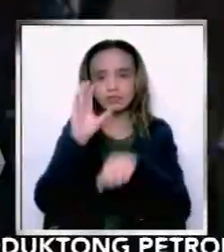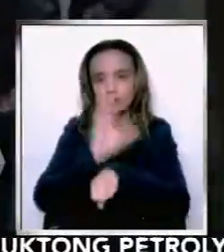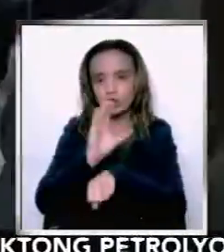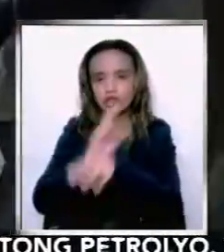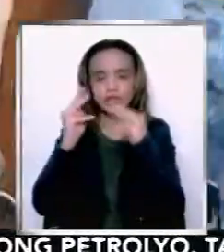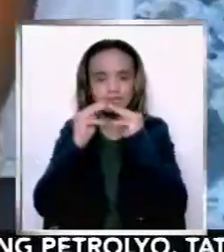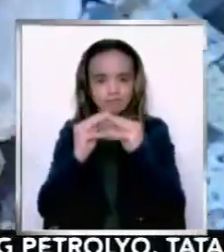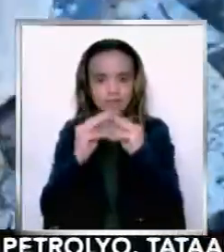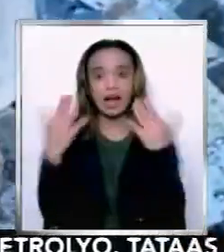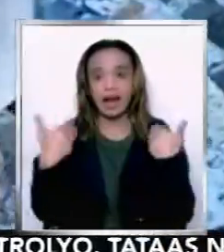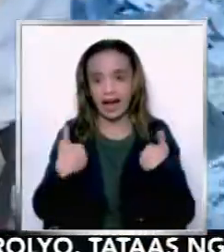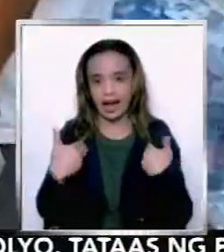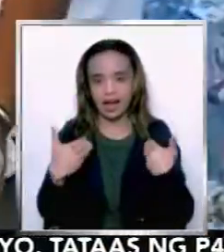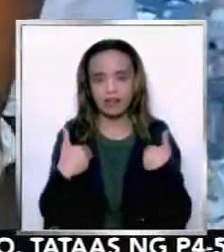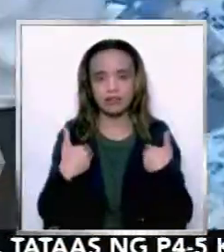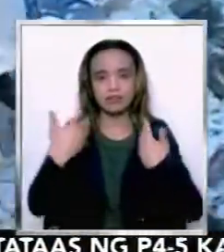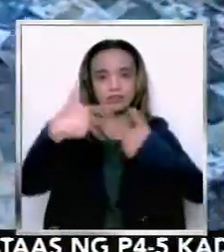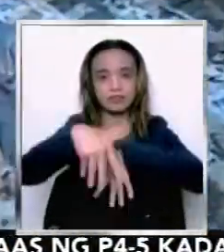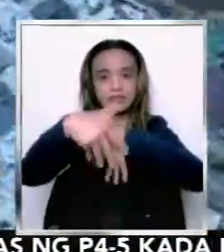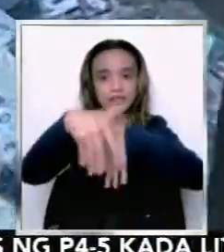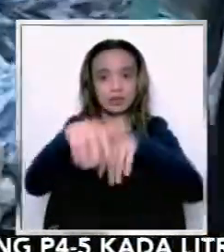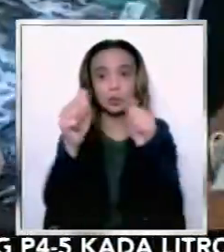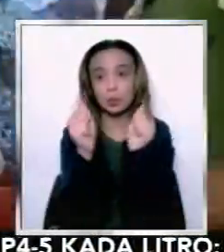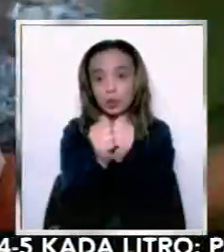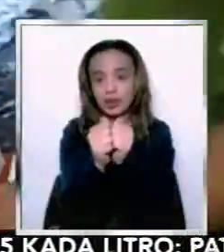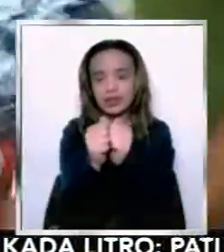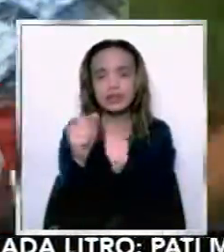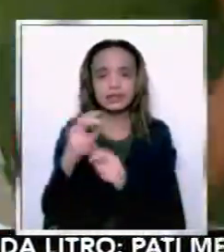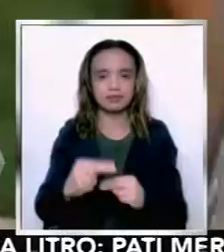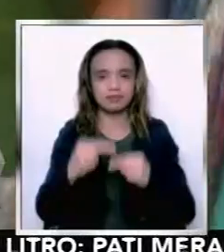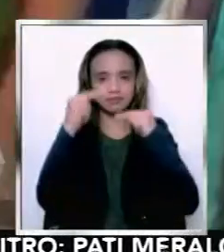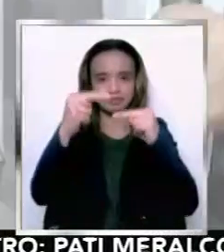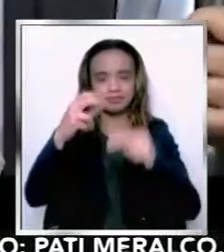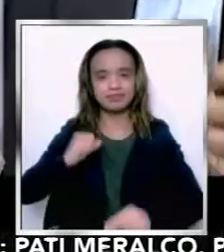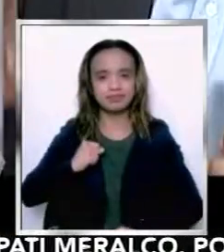caravan kasama naman ang ilang senatorial candidate.